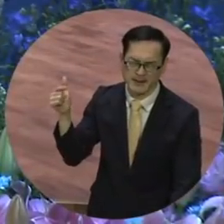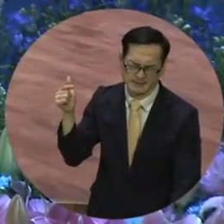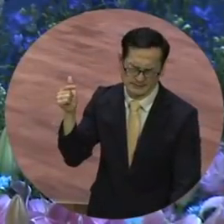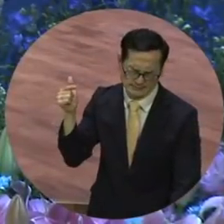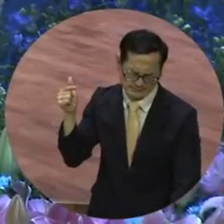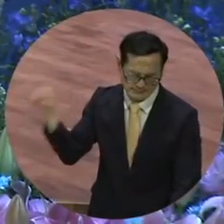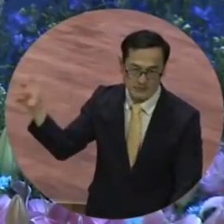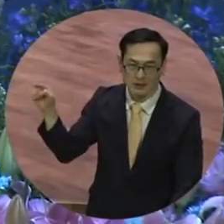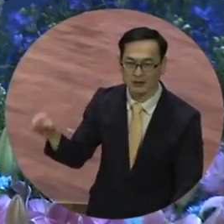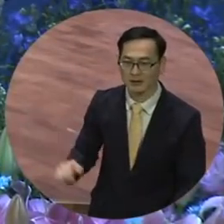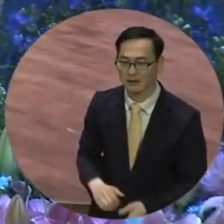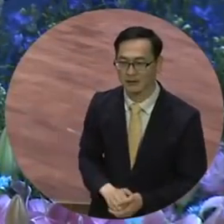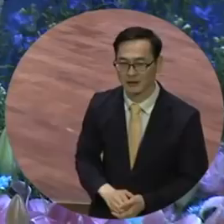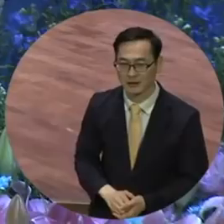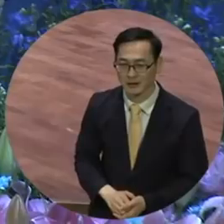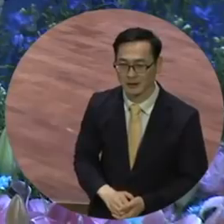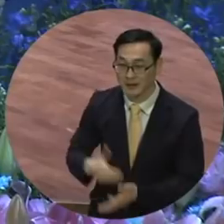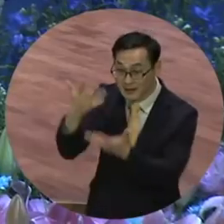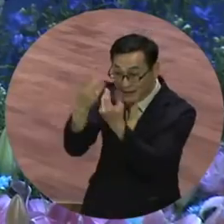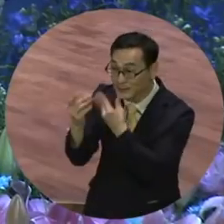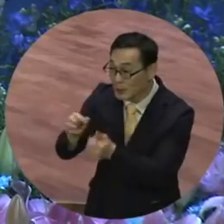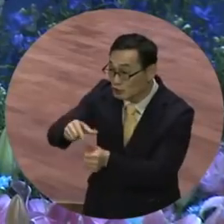여러분 1조 갚으라면 1조 갚겠어요?